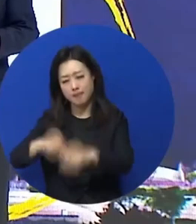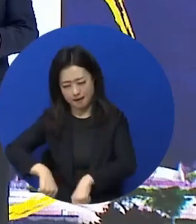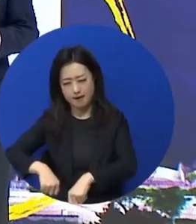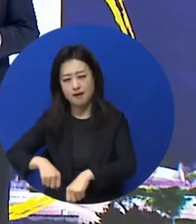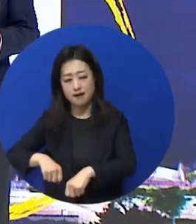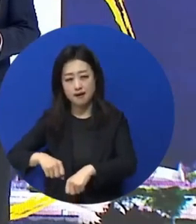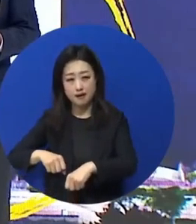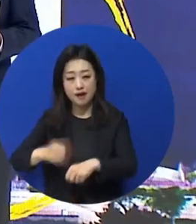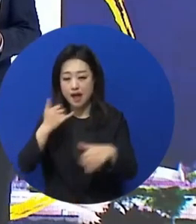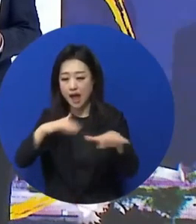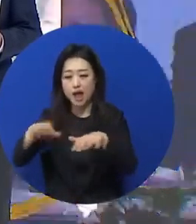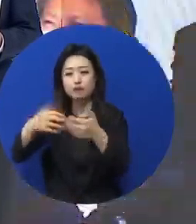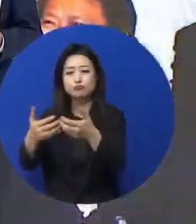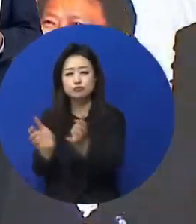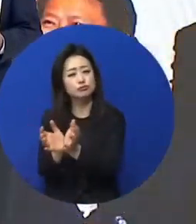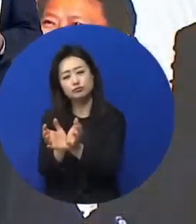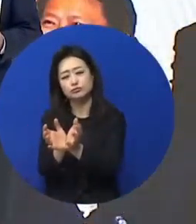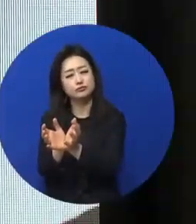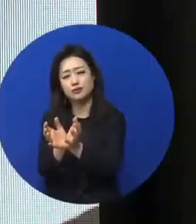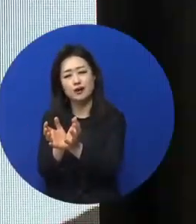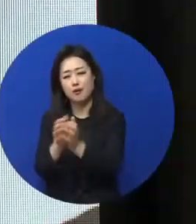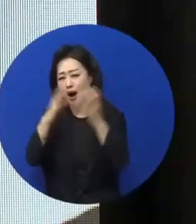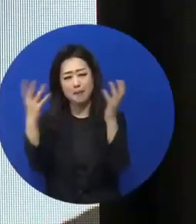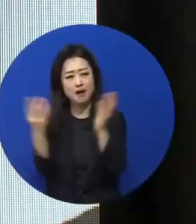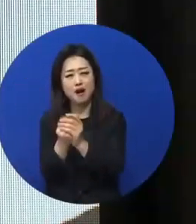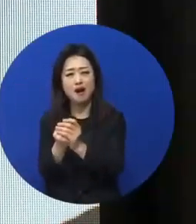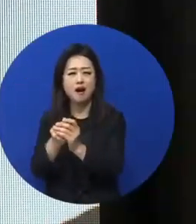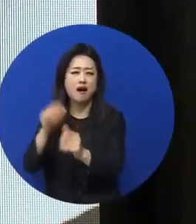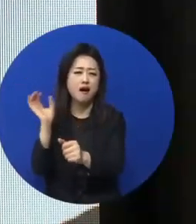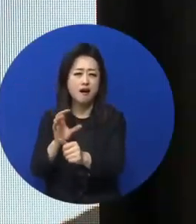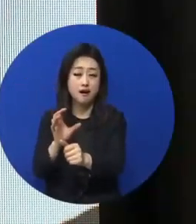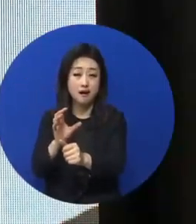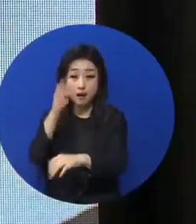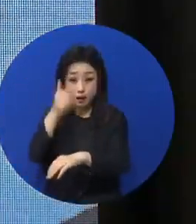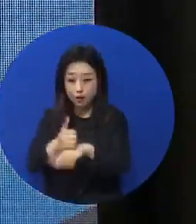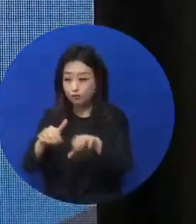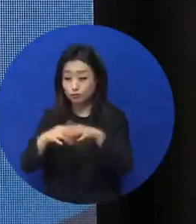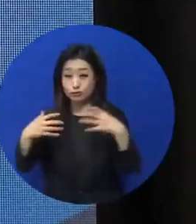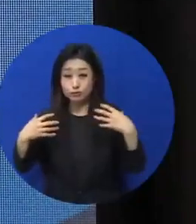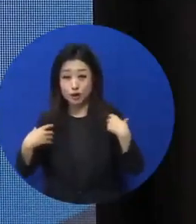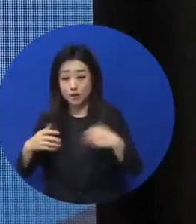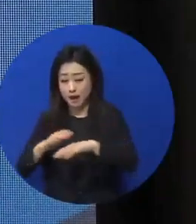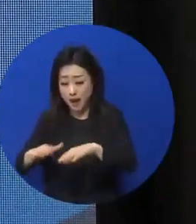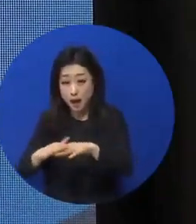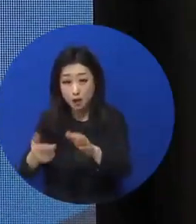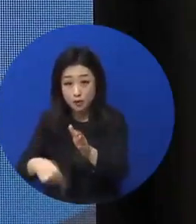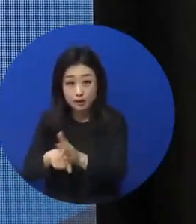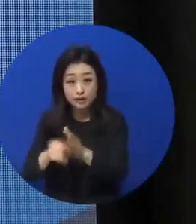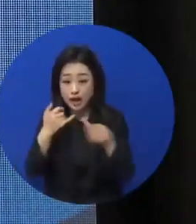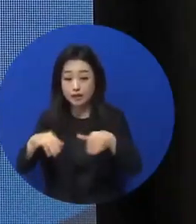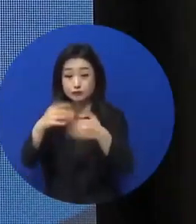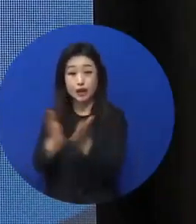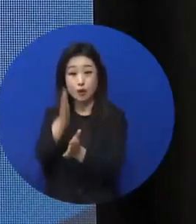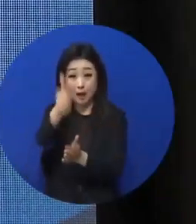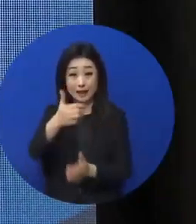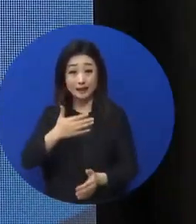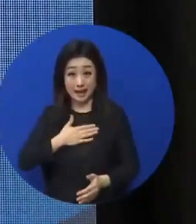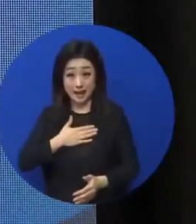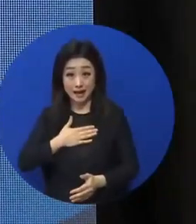해수부도 초토화되었습니다. 문재인 대통령은 이런 사태들을 수습할 초대 해수부 장관으로 저